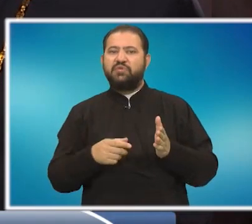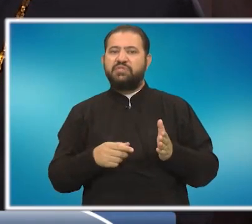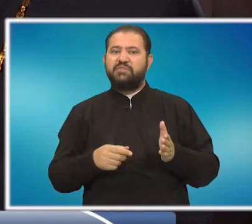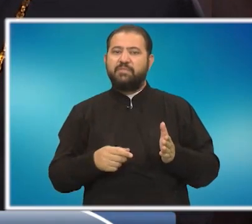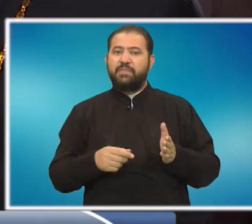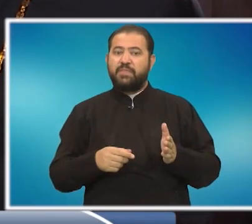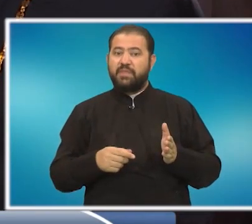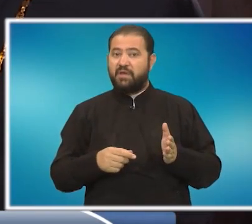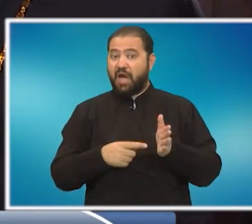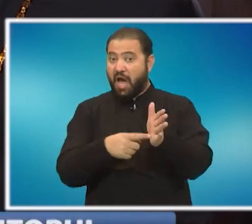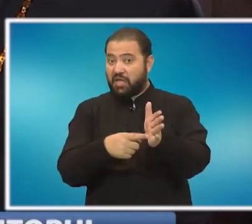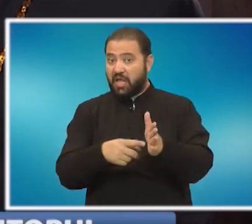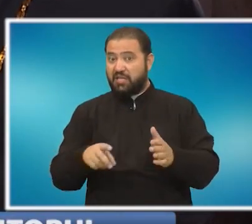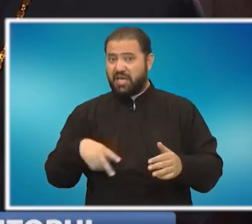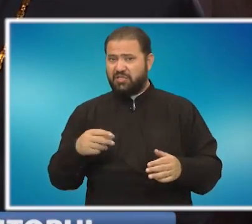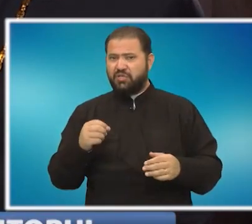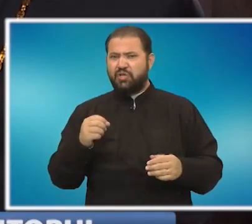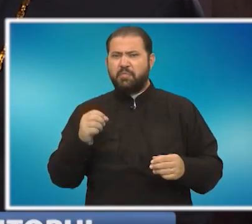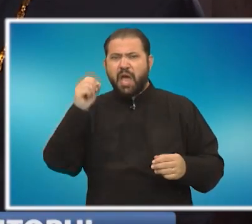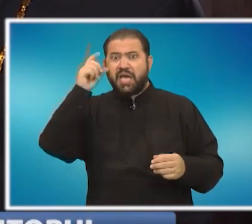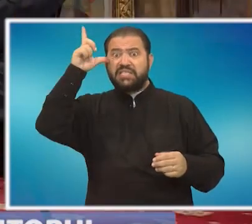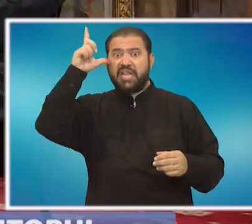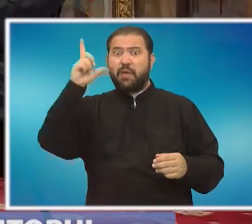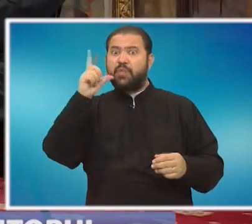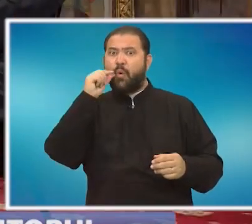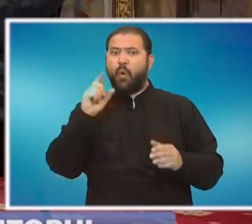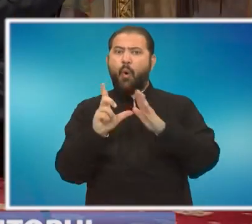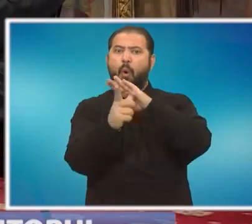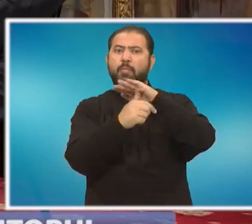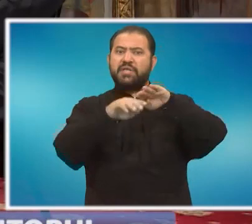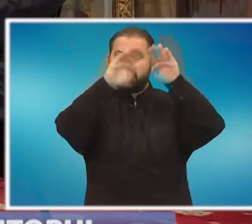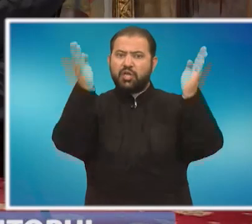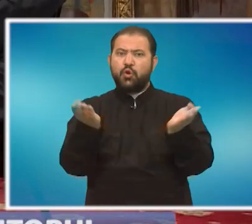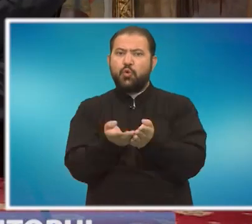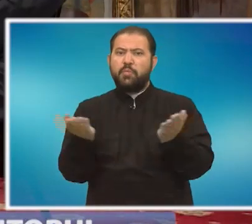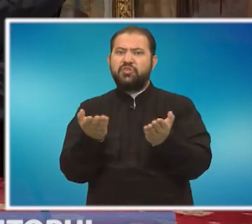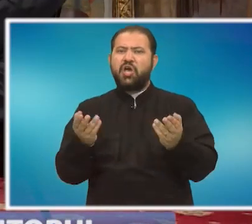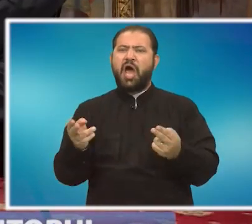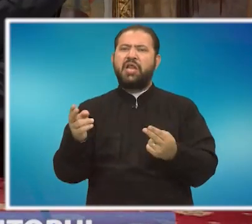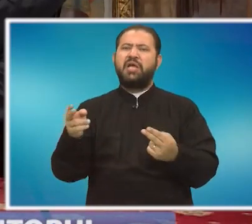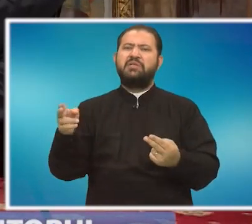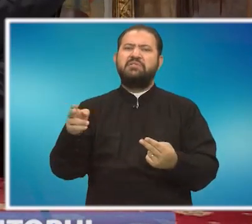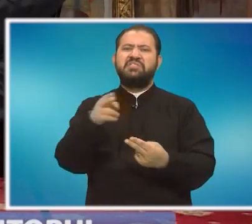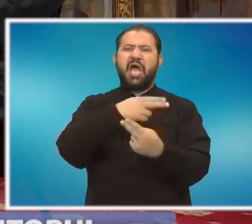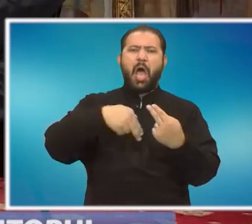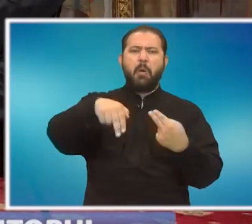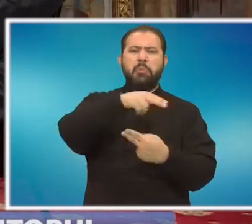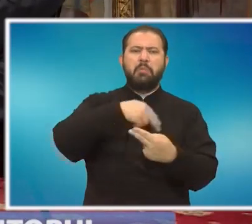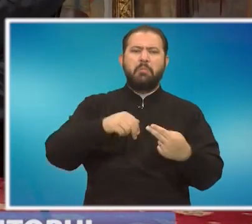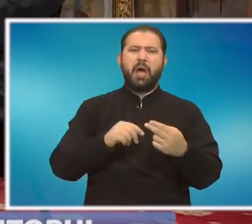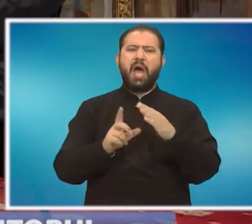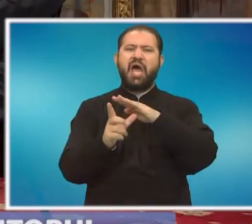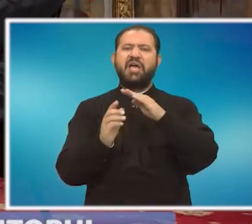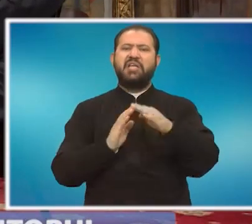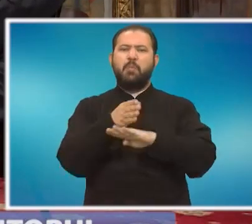are cel mai mare IQ din lume și care, după ce s-a plimbat prin universitățile prestigioase,